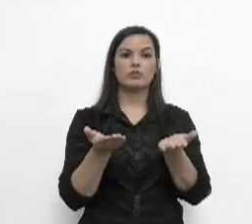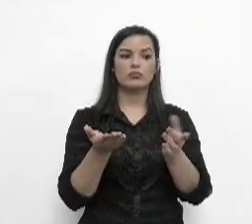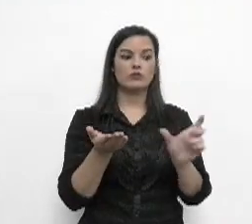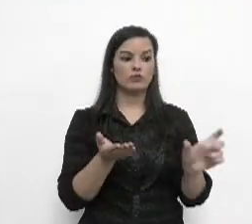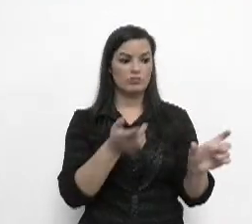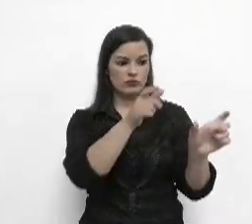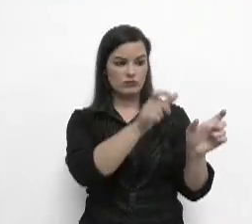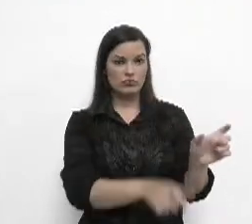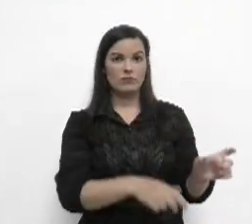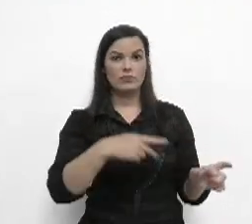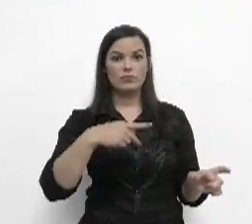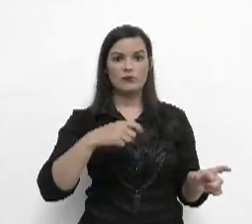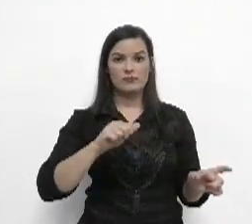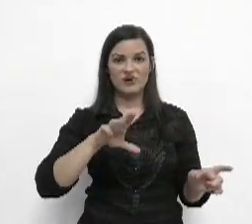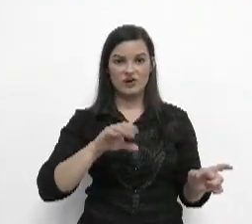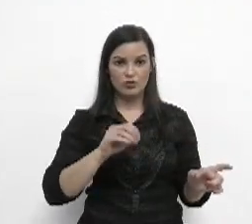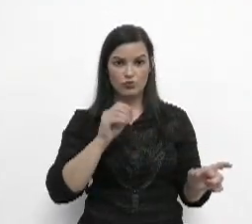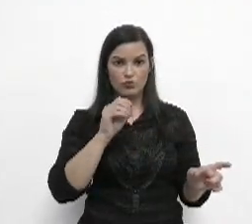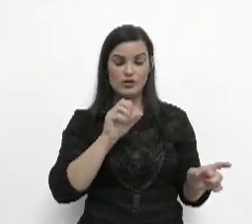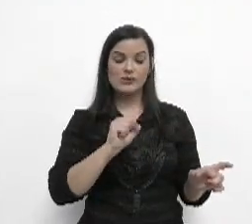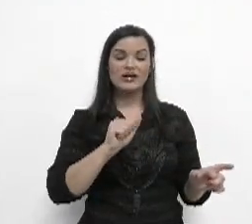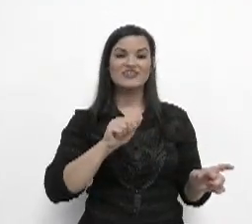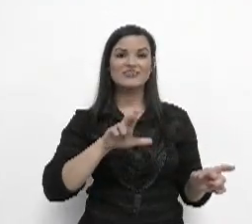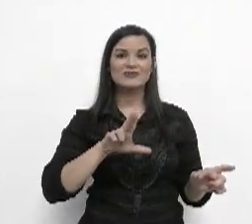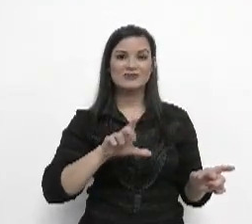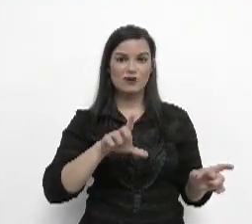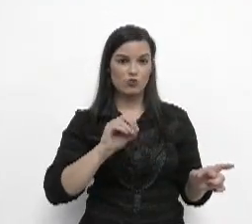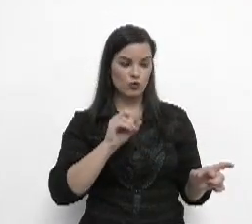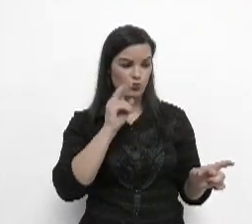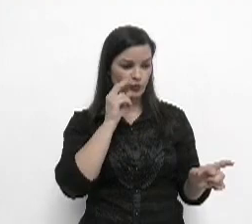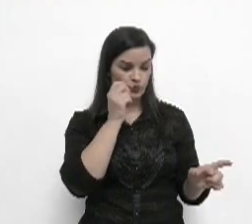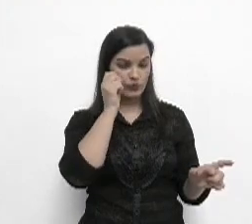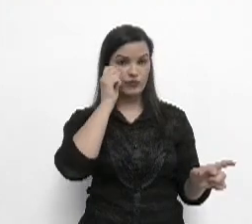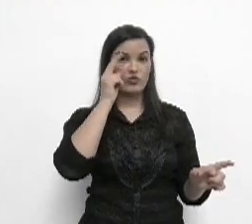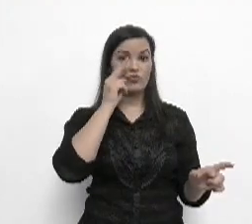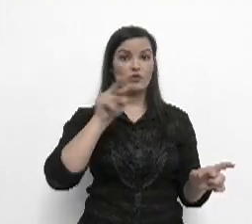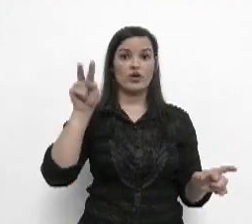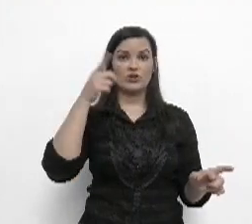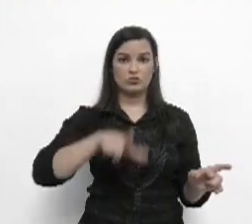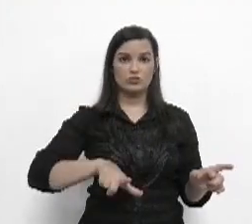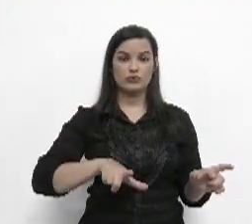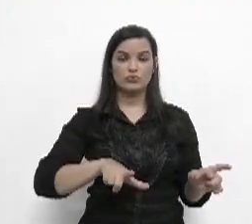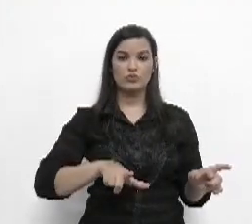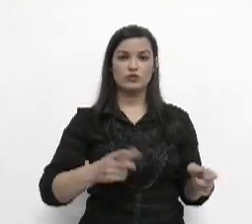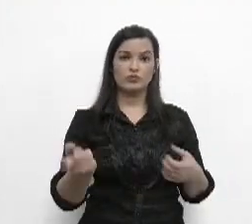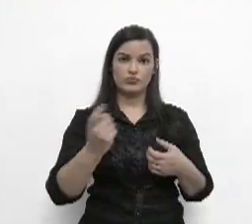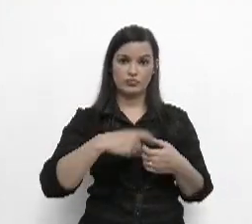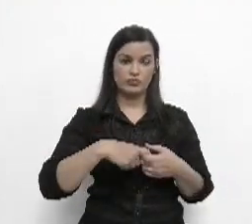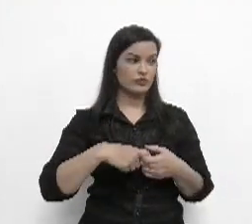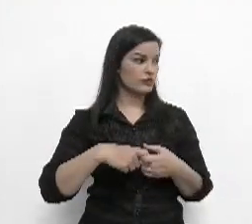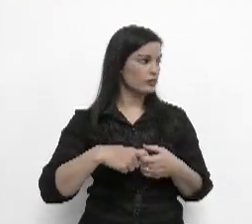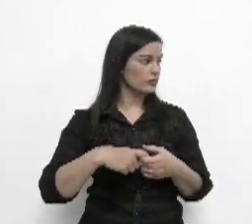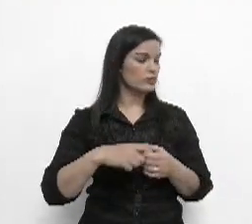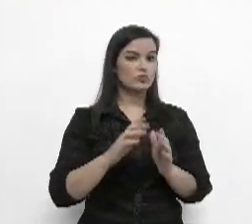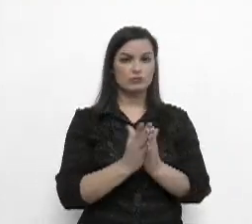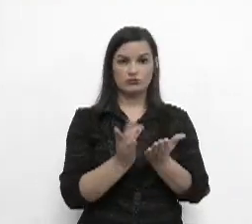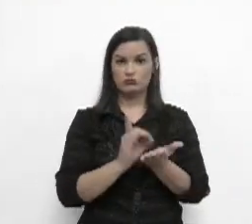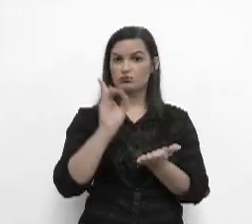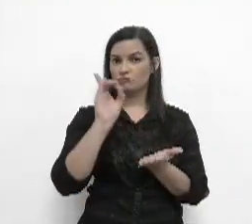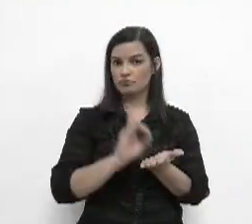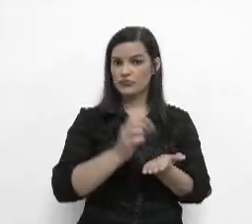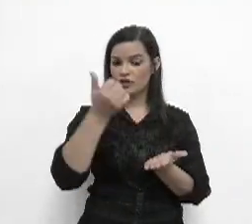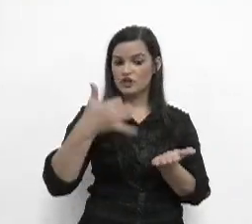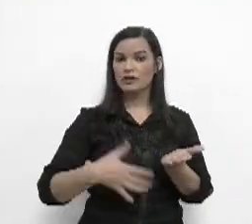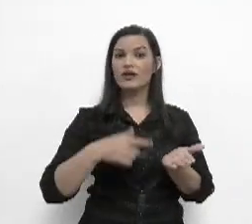enxergar. 그 비늘은 실제적인 비늘이 아니라 비늘 같은 것들이라고 성경이 기록하고 Diz que 있습니다. a palavra diz que era algo semelhante